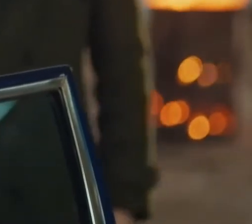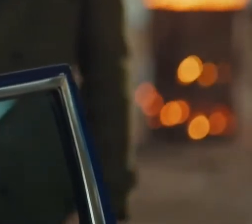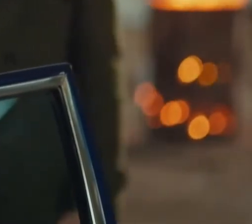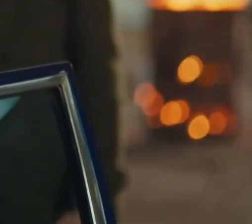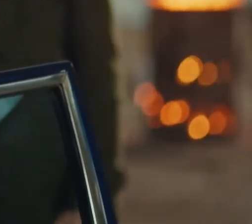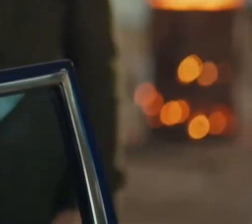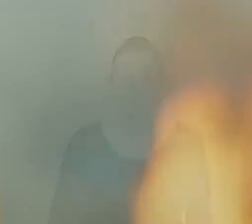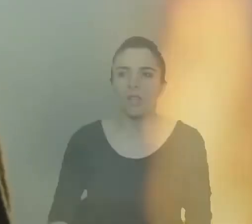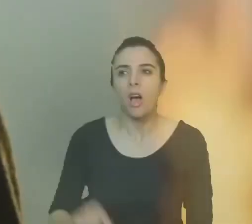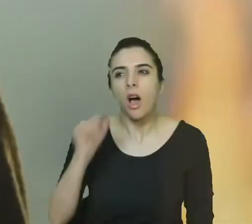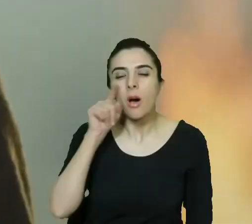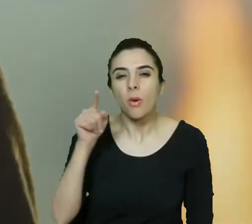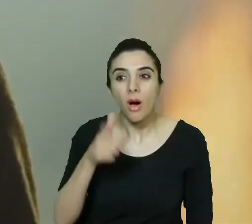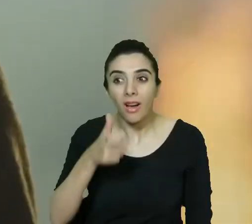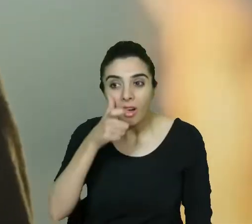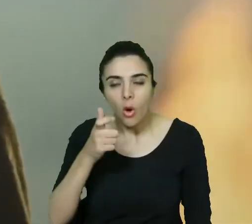Gözcüyle konuş.